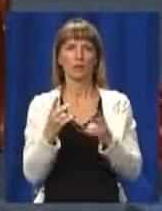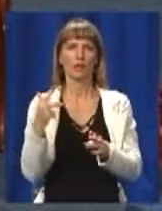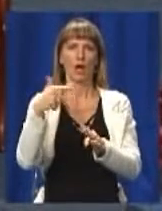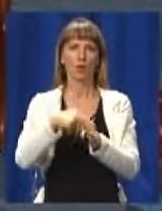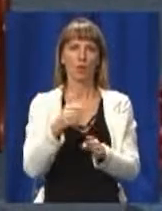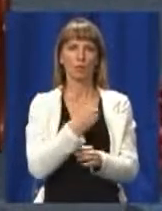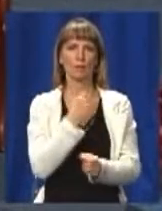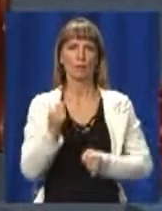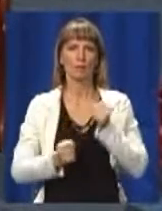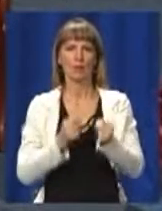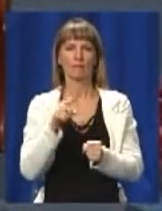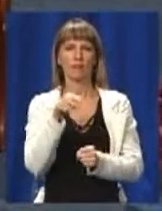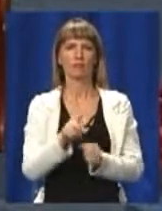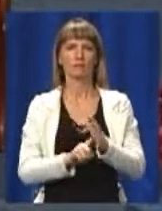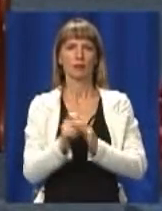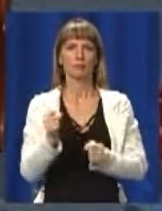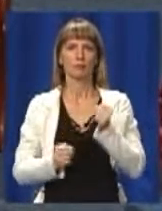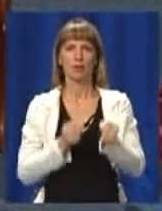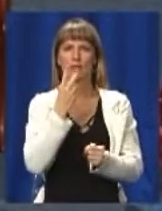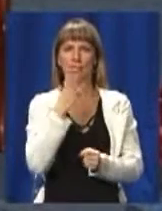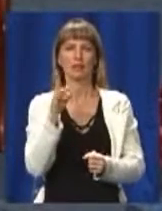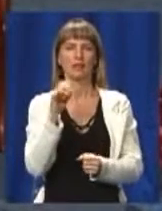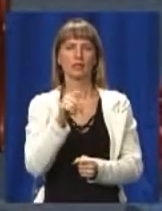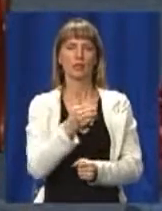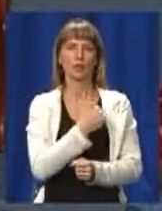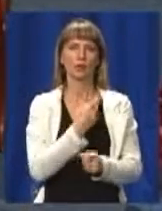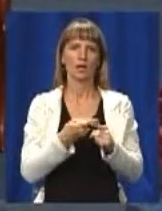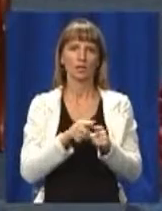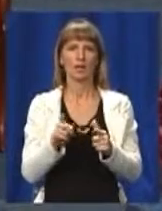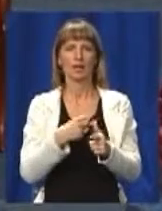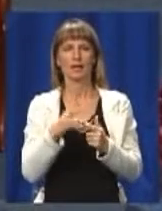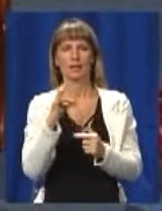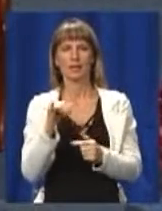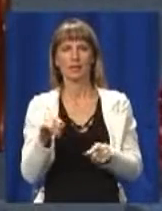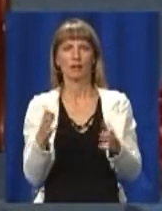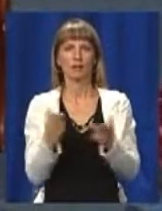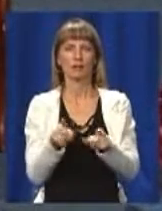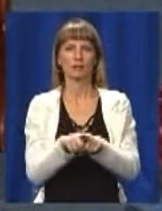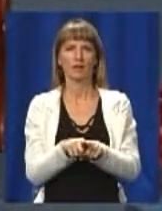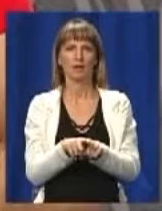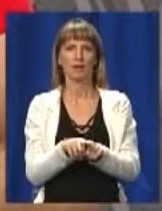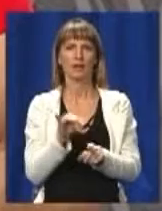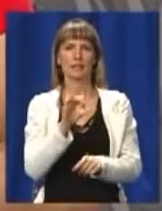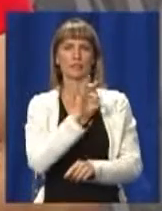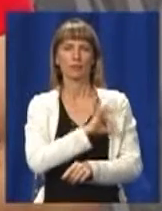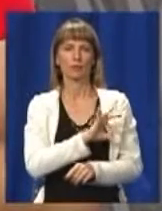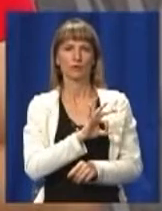вона хоче бігати, і вона починає бігати, не дивлячись на те, хочеш ти того чи ні. Якось отак. І, до речі, використовують